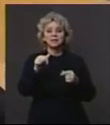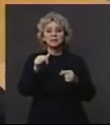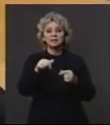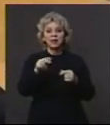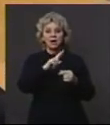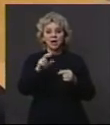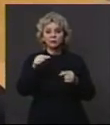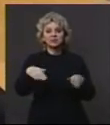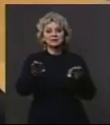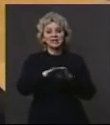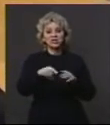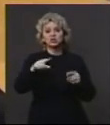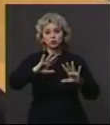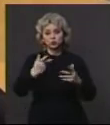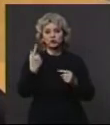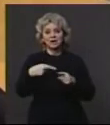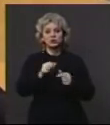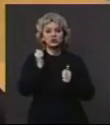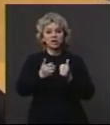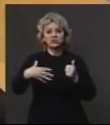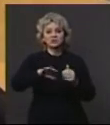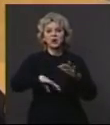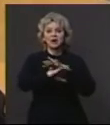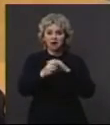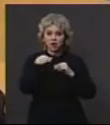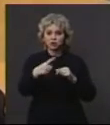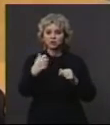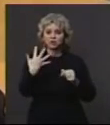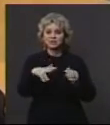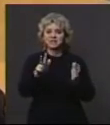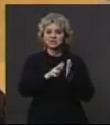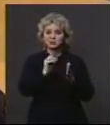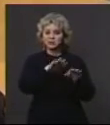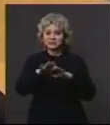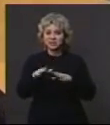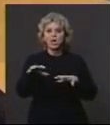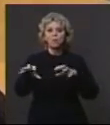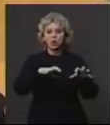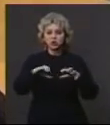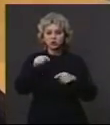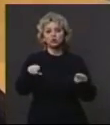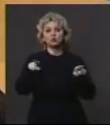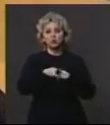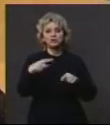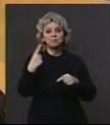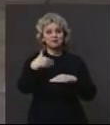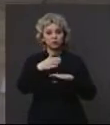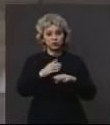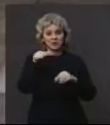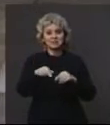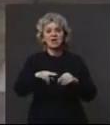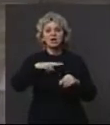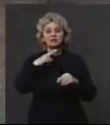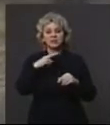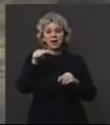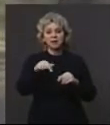здесь как бы такие рядовые случаи, которые чаще всего это кражи, 158 статьи, это мошенничество тоже первые части.